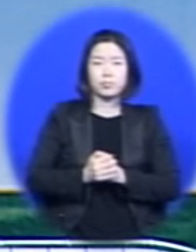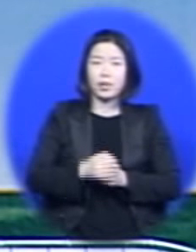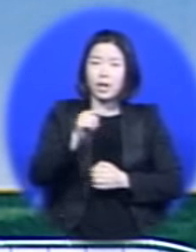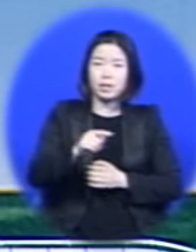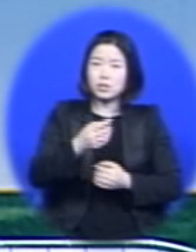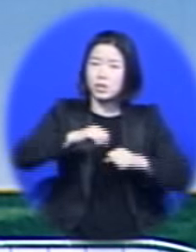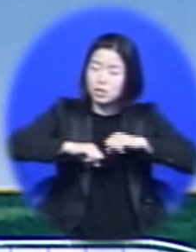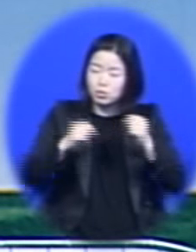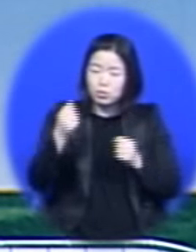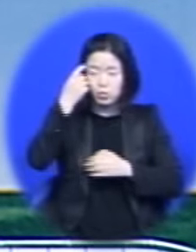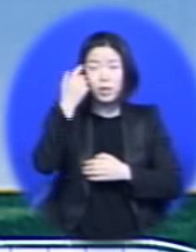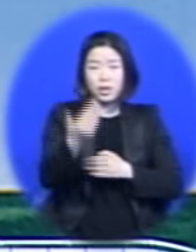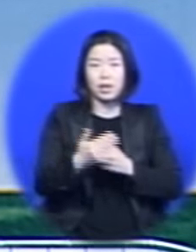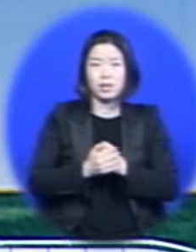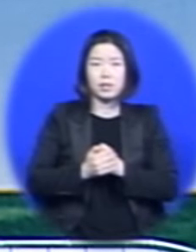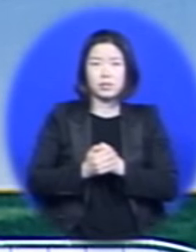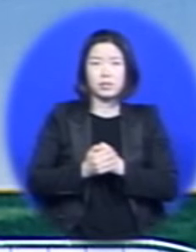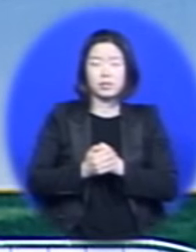이것이 순종인가?